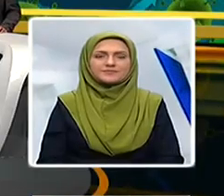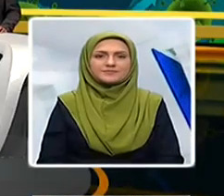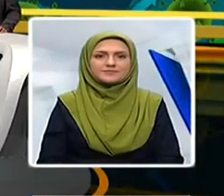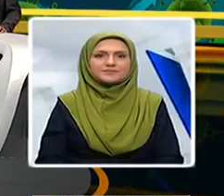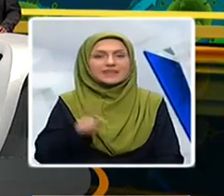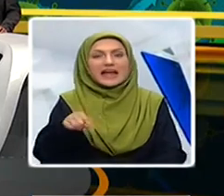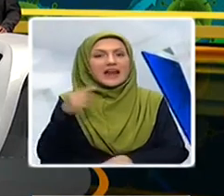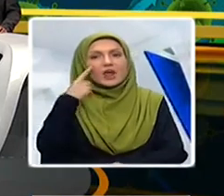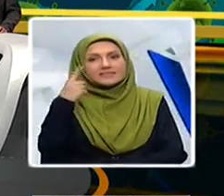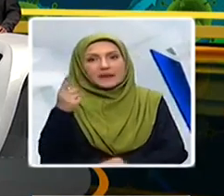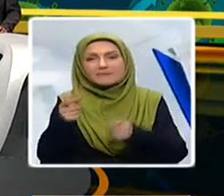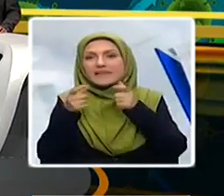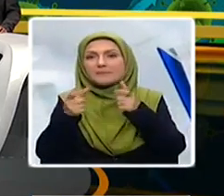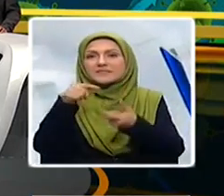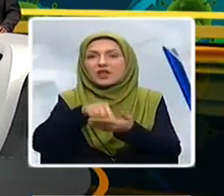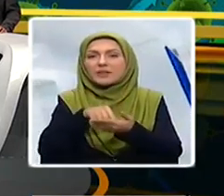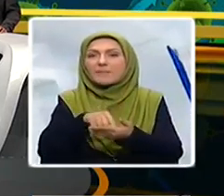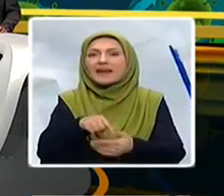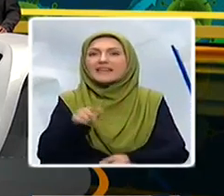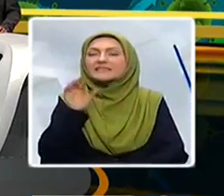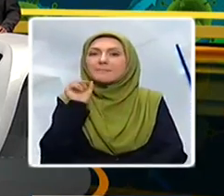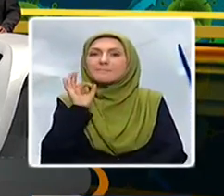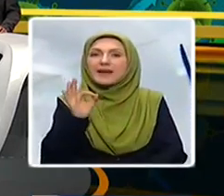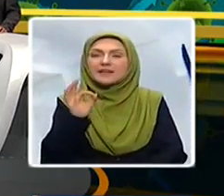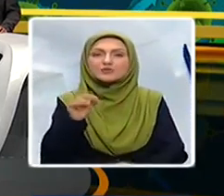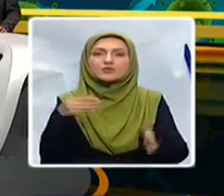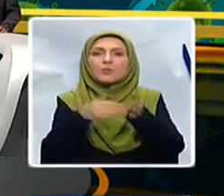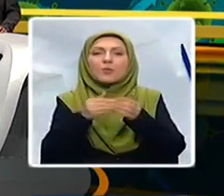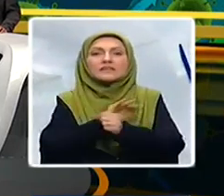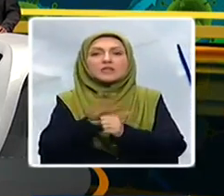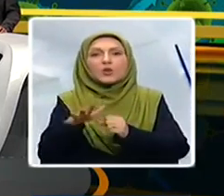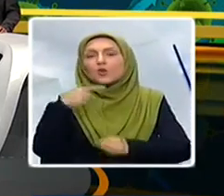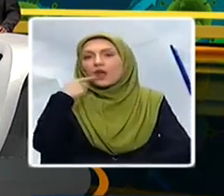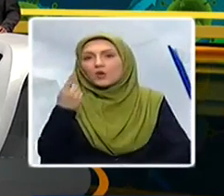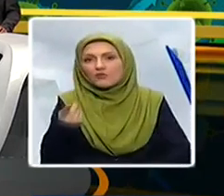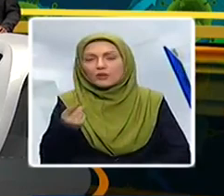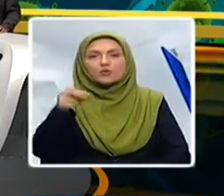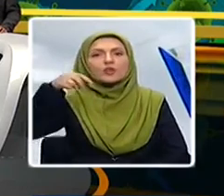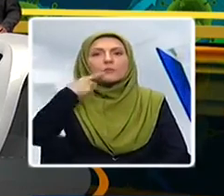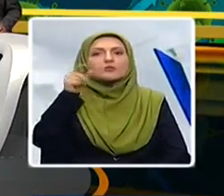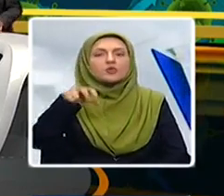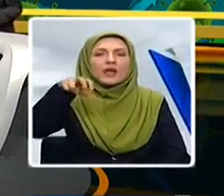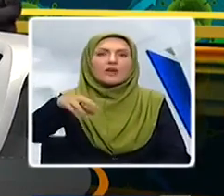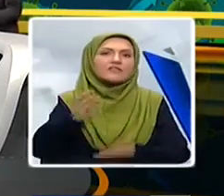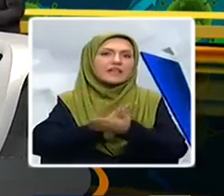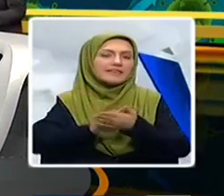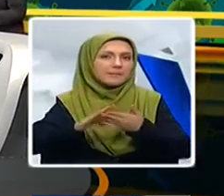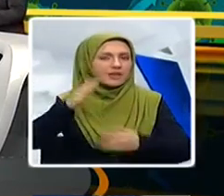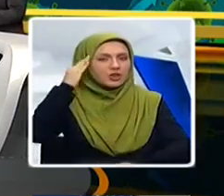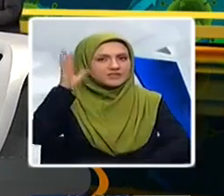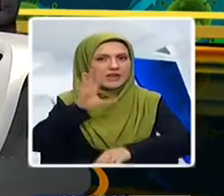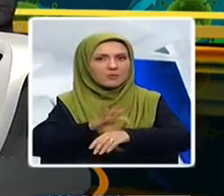به ستاد مدیریت و مقابله با کرونا میریم و گفتگو میکنم با سخنگوی وزارت بهداشت. آقای